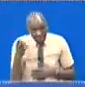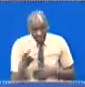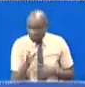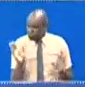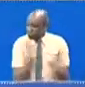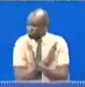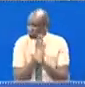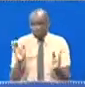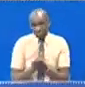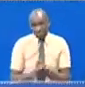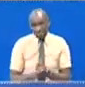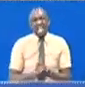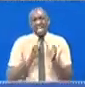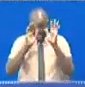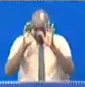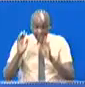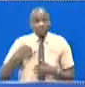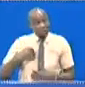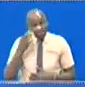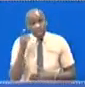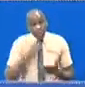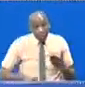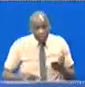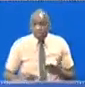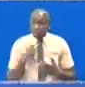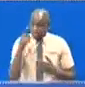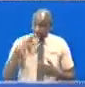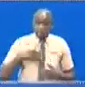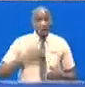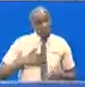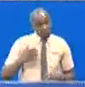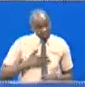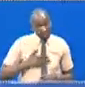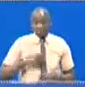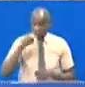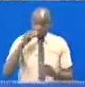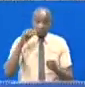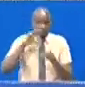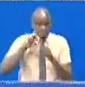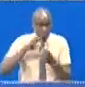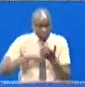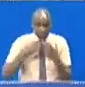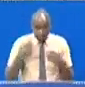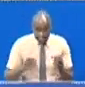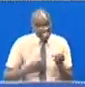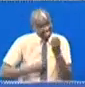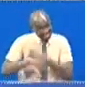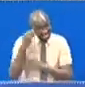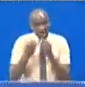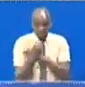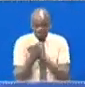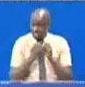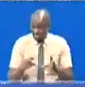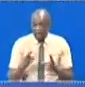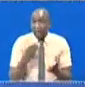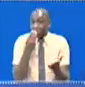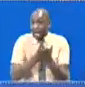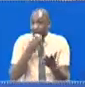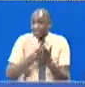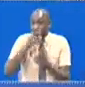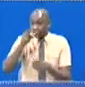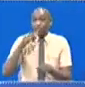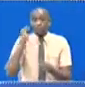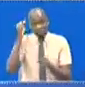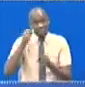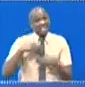viongozi wengine. Ile kampeni tuko nao saa hii ni kuambia watu wetu washike kura na waziuze kura, na hizo pesa zenye